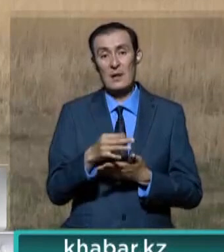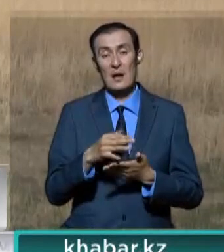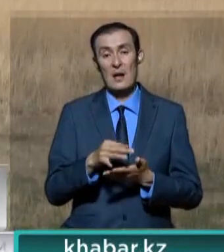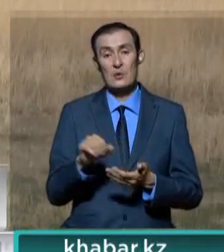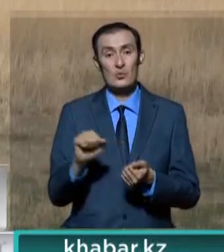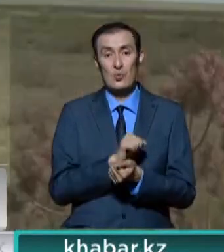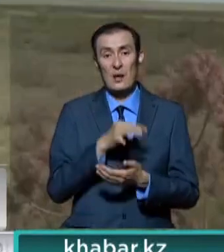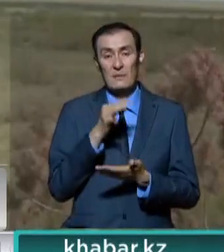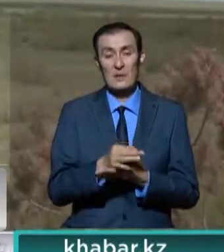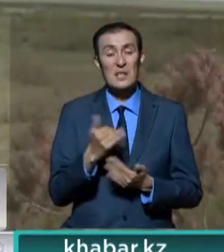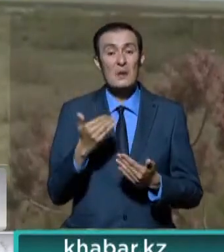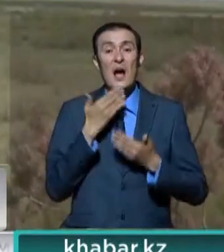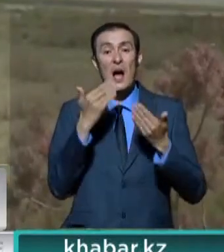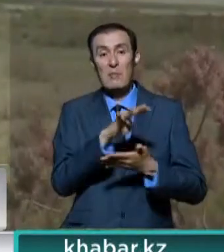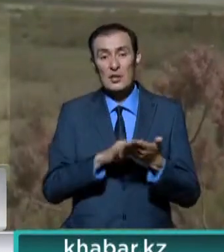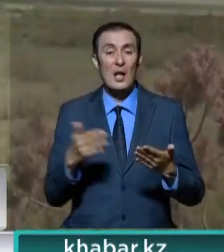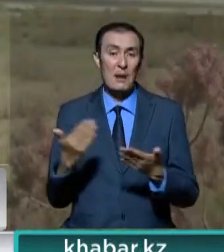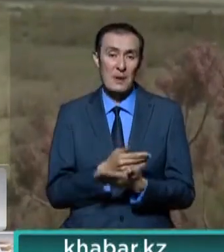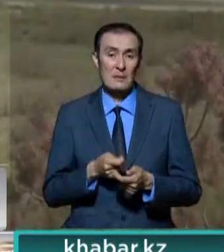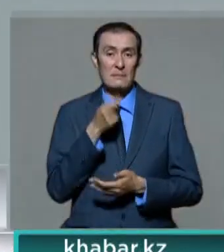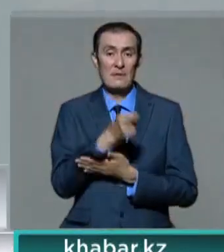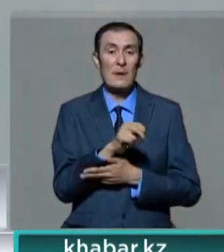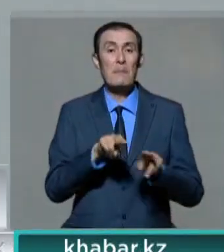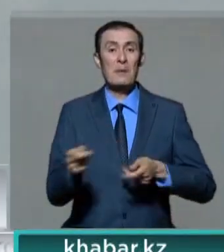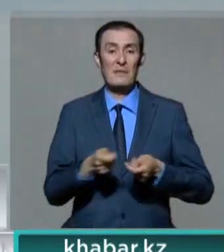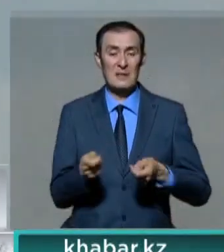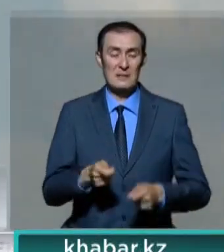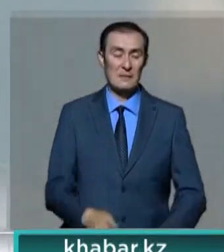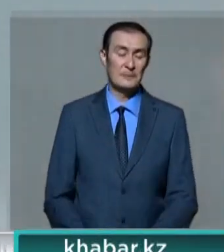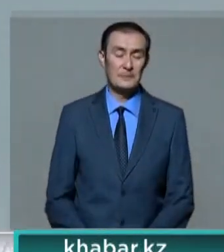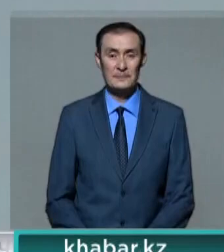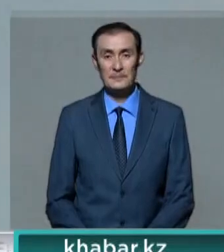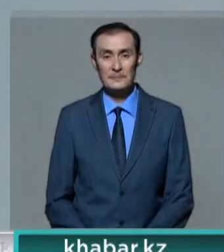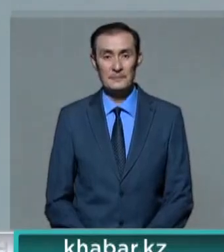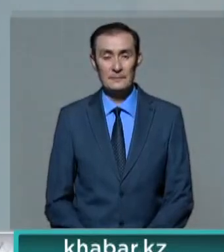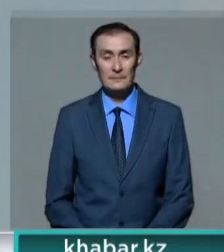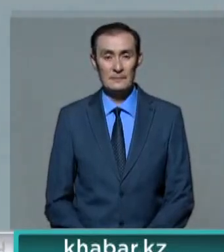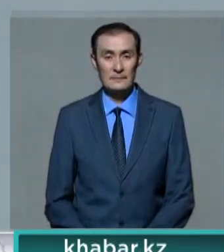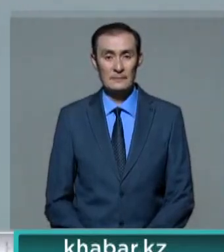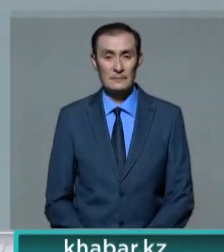отписка. Теперь очередное обращение ушло в правительство. Наталья Строкова, Эльмек Мухамедьяров, Кустанайская область. Итоги дня.